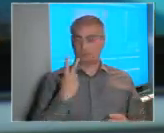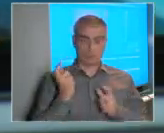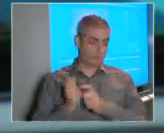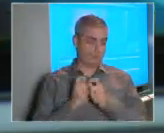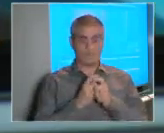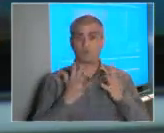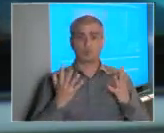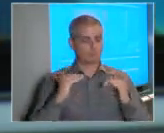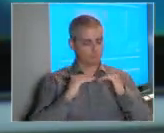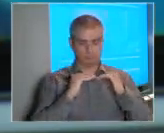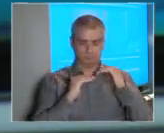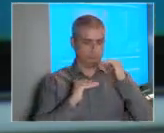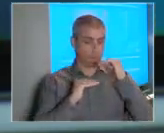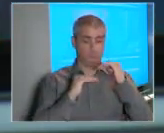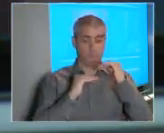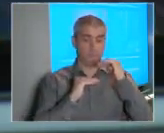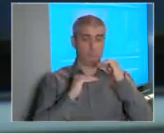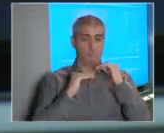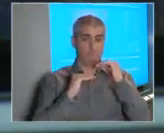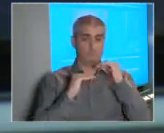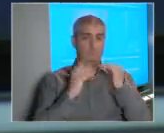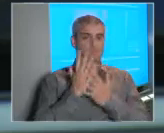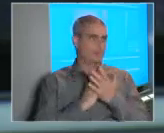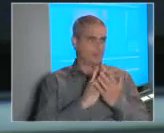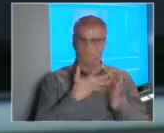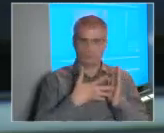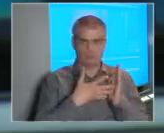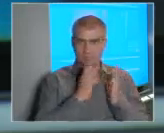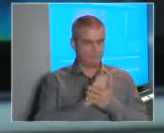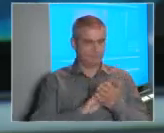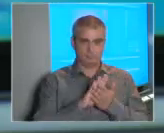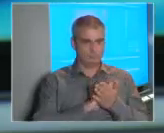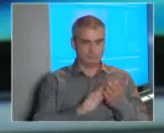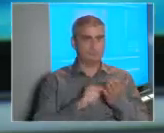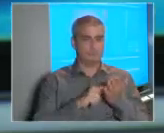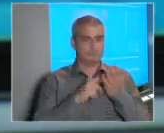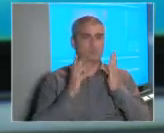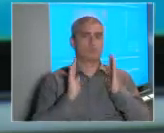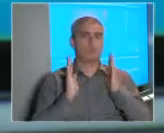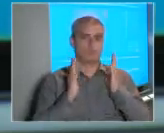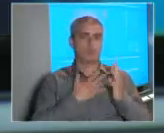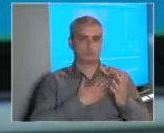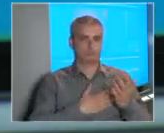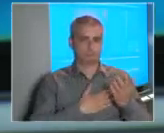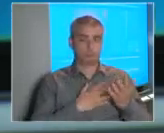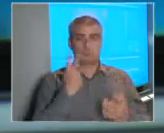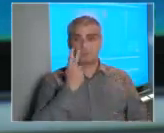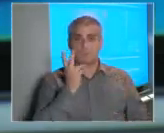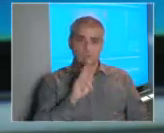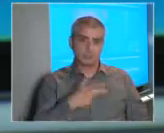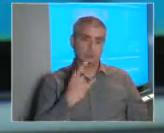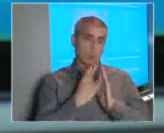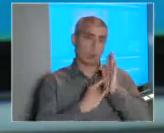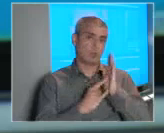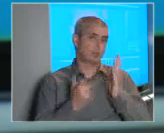המפלגות הגדולות הפער הוא לא מאוד גדול, בחלק מהסקרים אפילו לא בכלל, ולכן הן מאוד מאוד רוצות. כמובן, יש